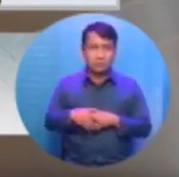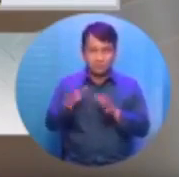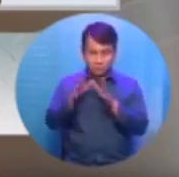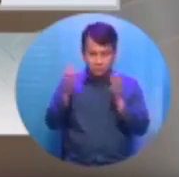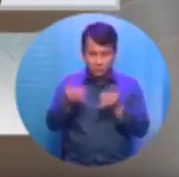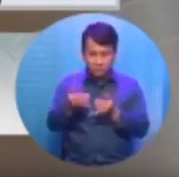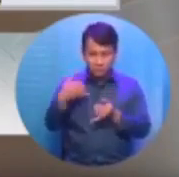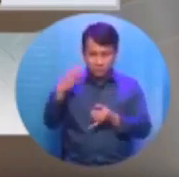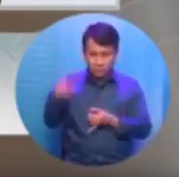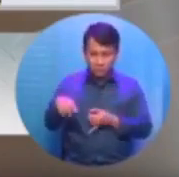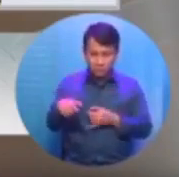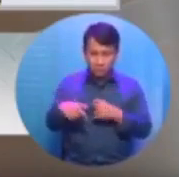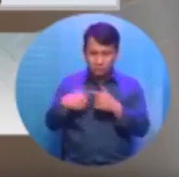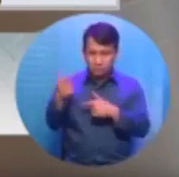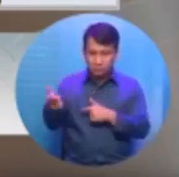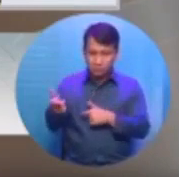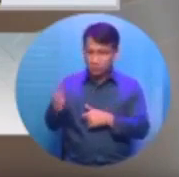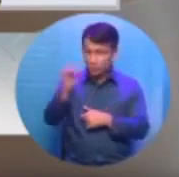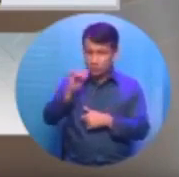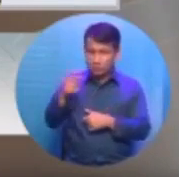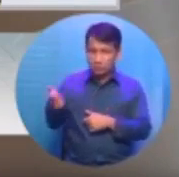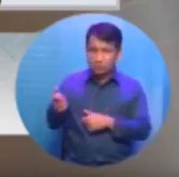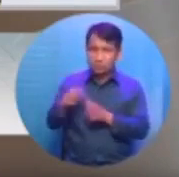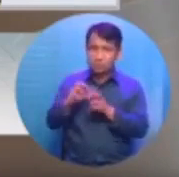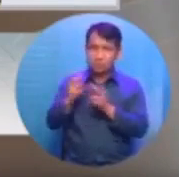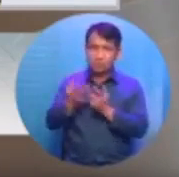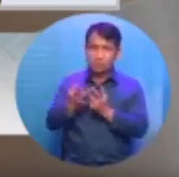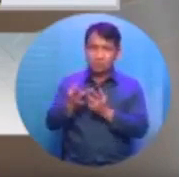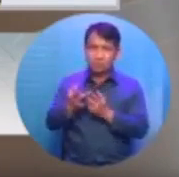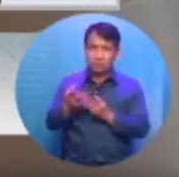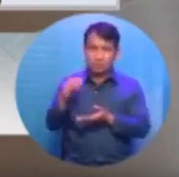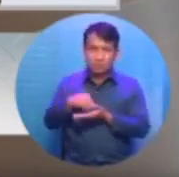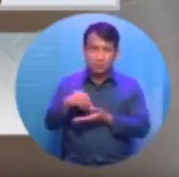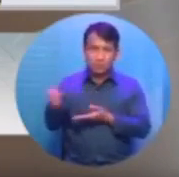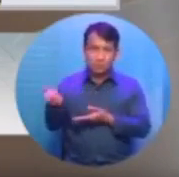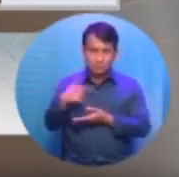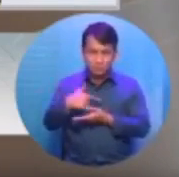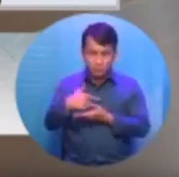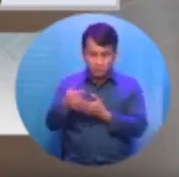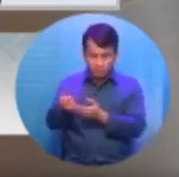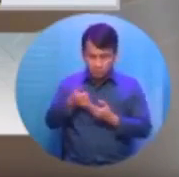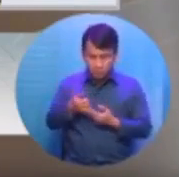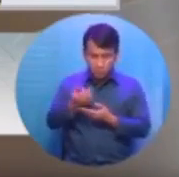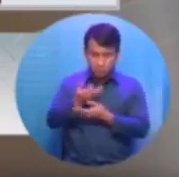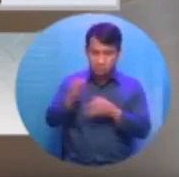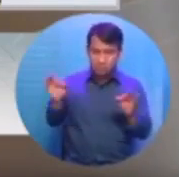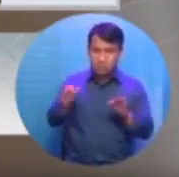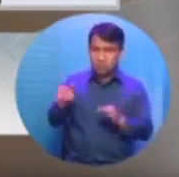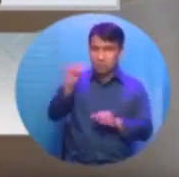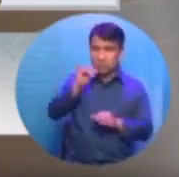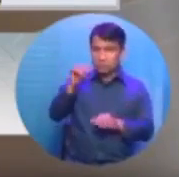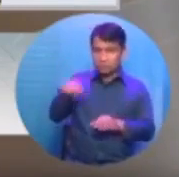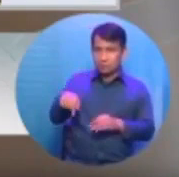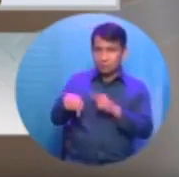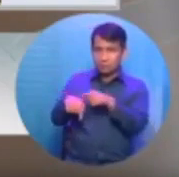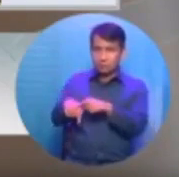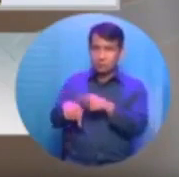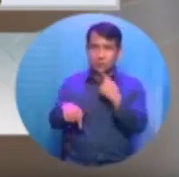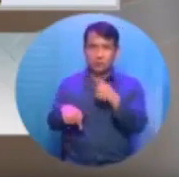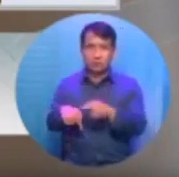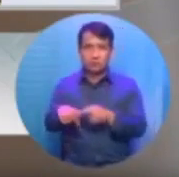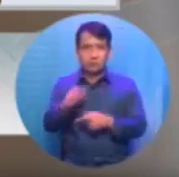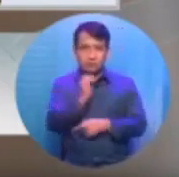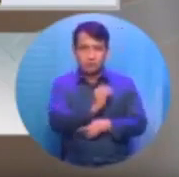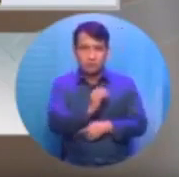Barangay Chairman ka, niaya mo ito silang inuman. Eh, dapat may utang na loob siya sa iyo dahil niyaya mo siyang inuman, nilibre mo siya inuman, I would suppose sa iyo yung